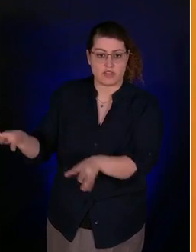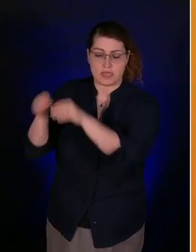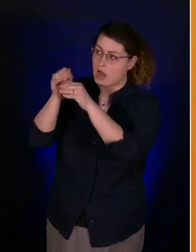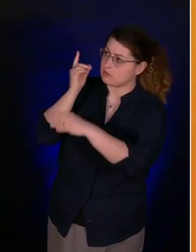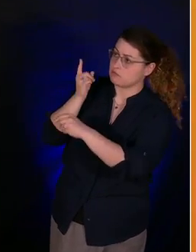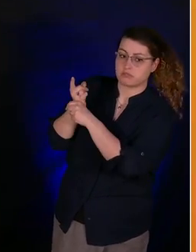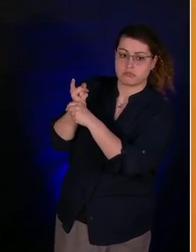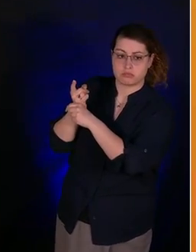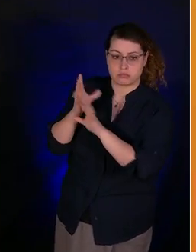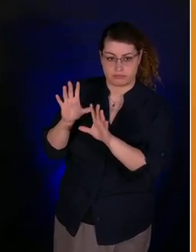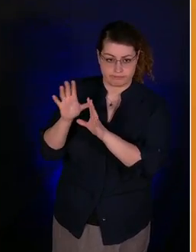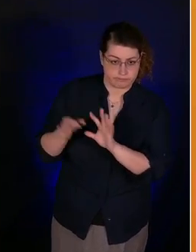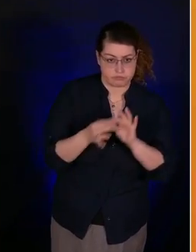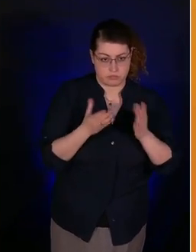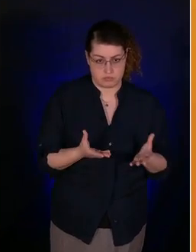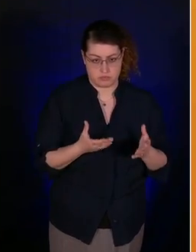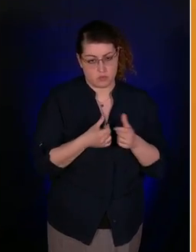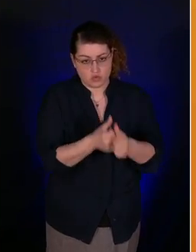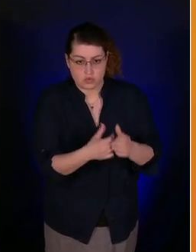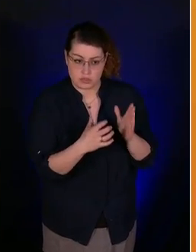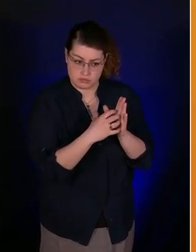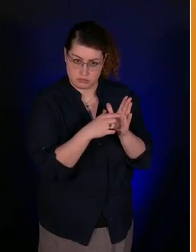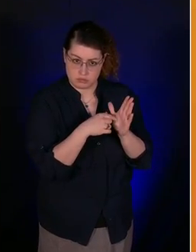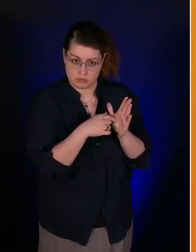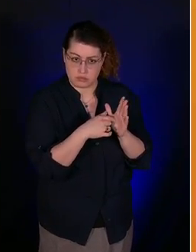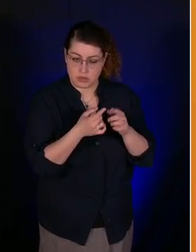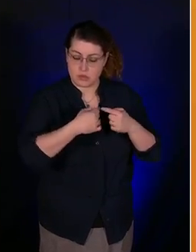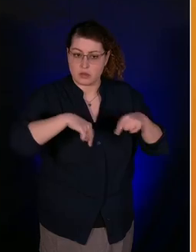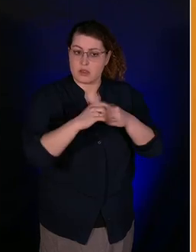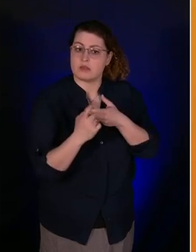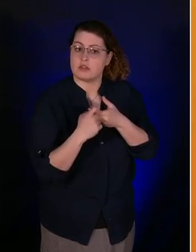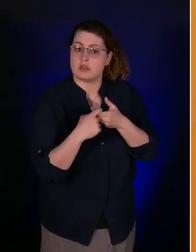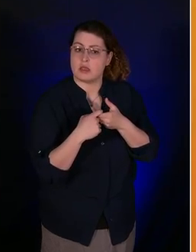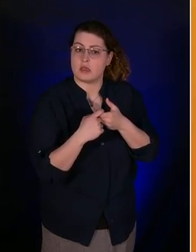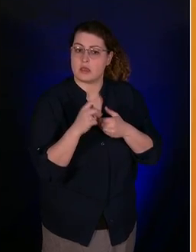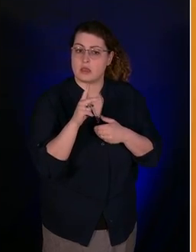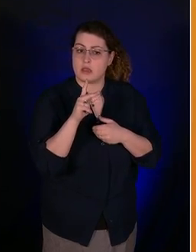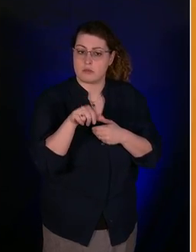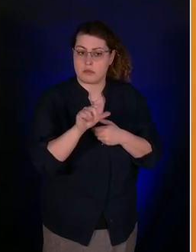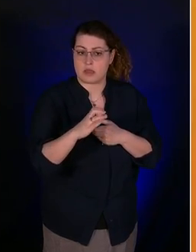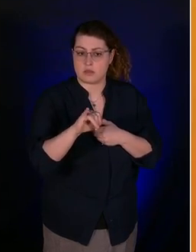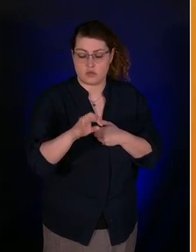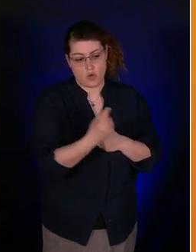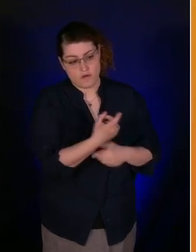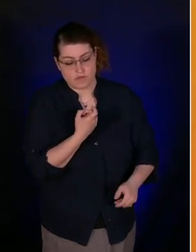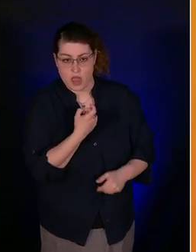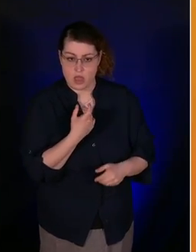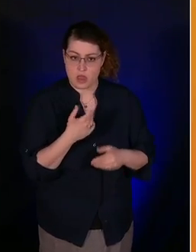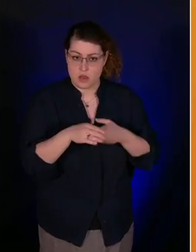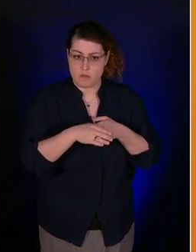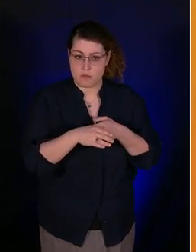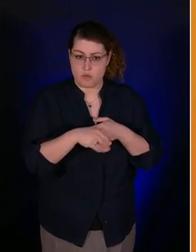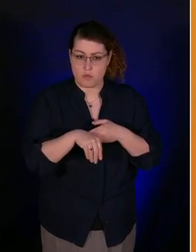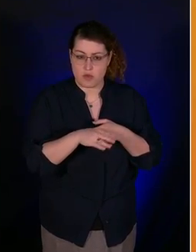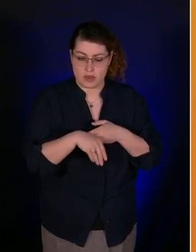je porterai au titre de la section syndicale CGT FAPT Orange, le patio de Montpellier. La situation et le pourrissement